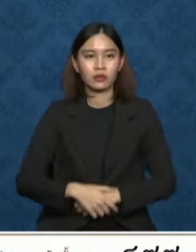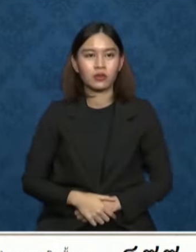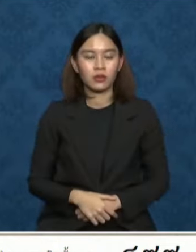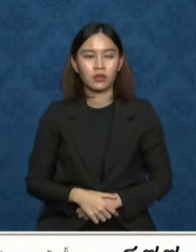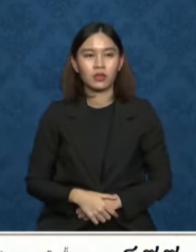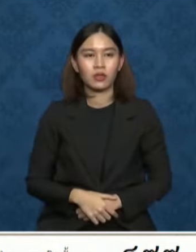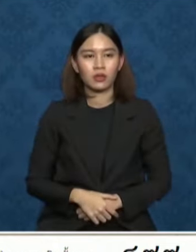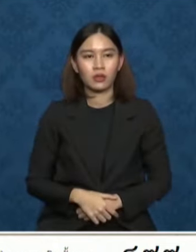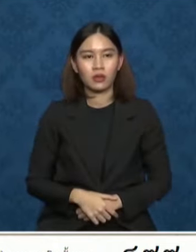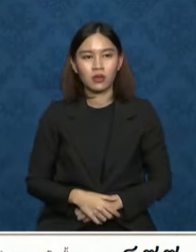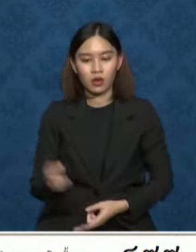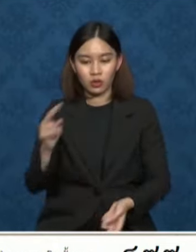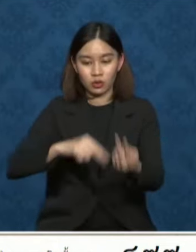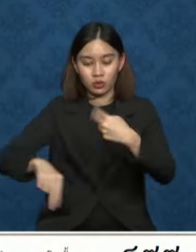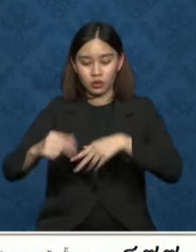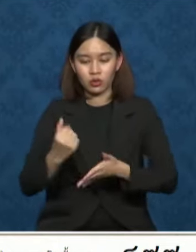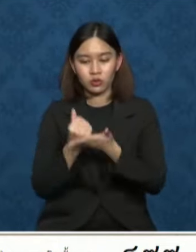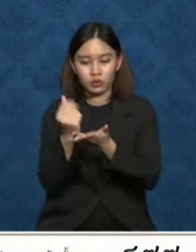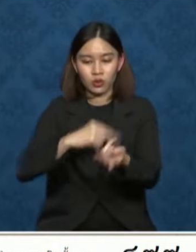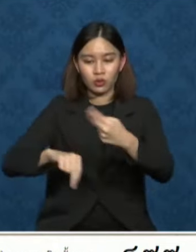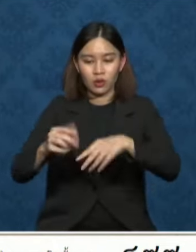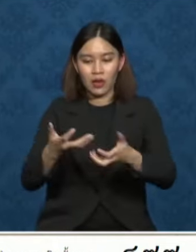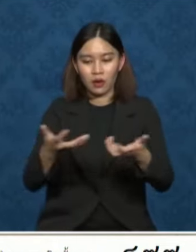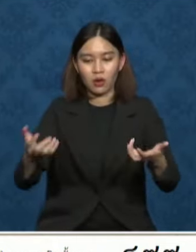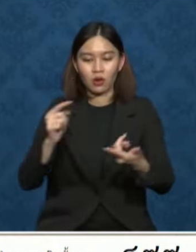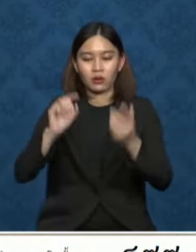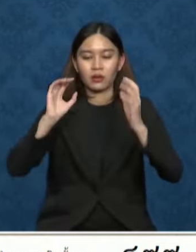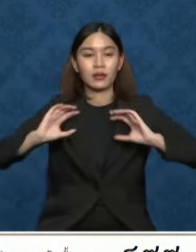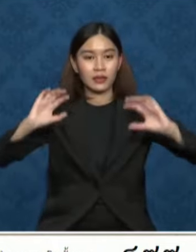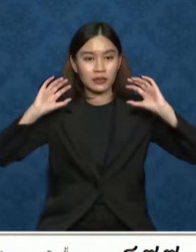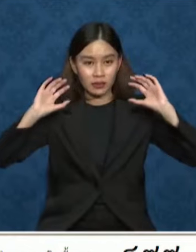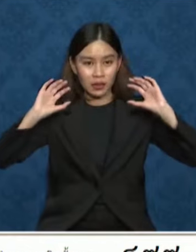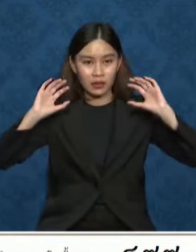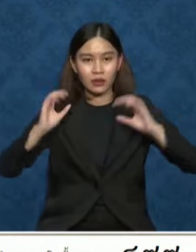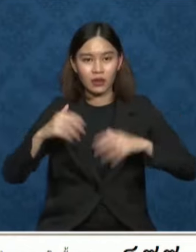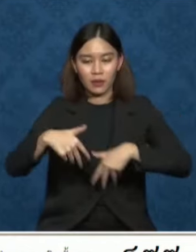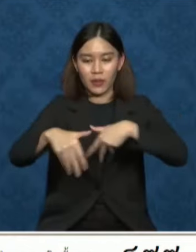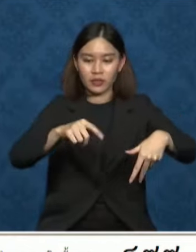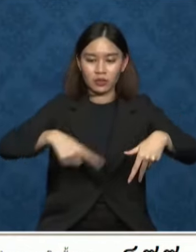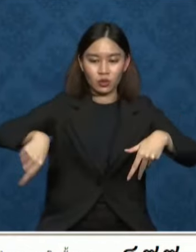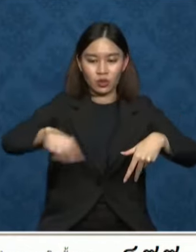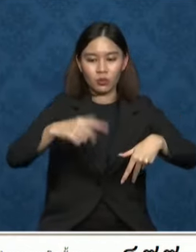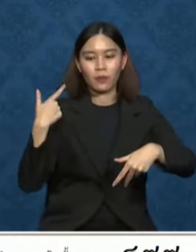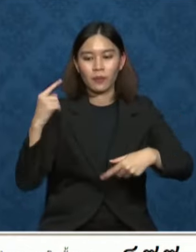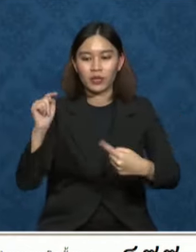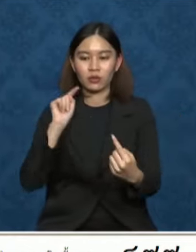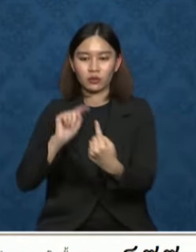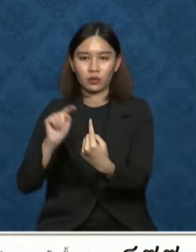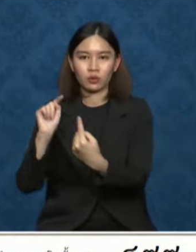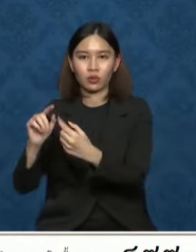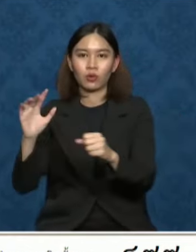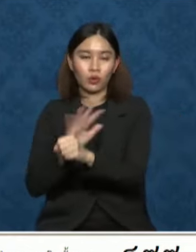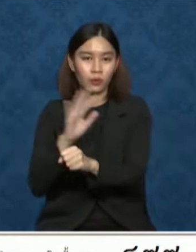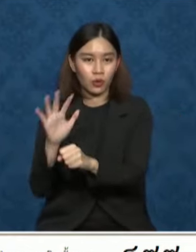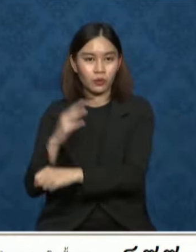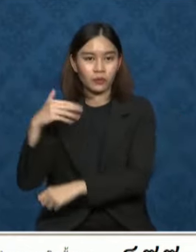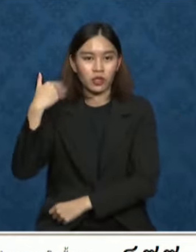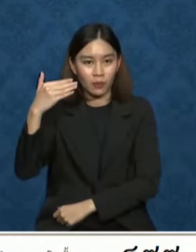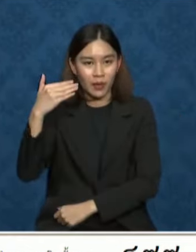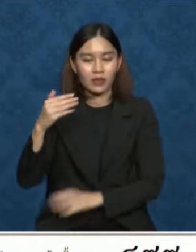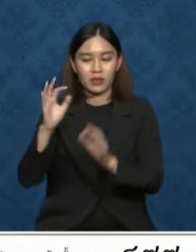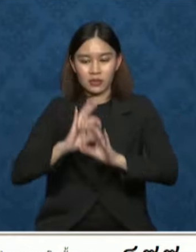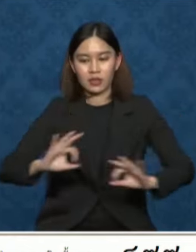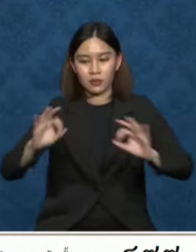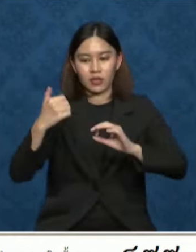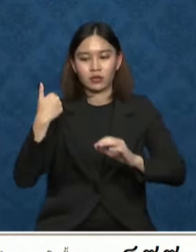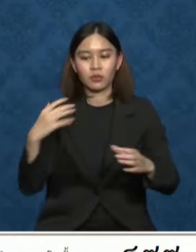เป็นการร่วมกันดูแลรักษาทพยสินของทางรัชการให้ประชาชนสามารถใชประโยชนได้อยางคมค่าต่ไปจึงควรม